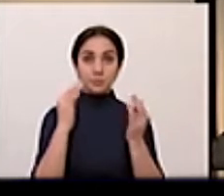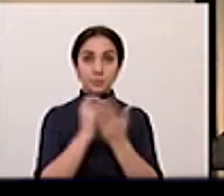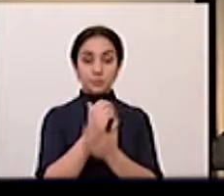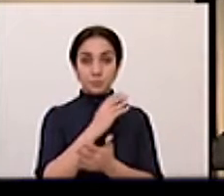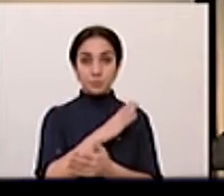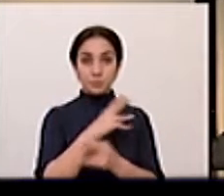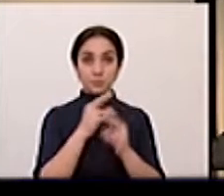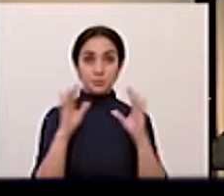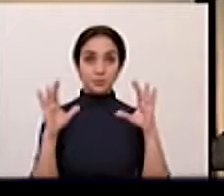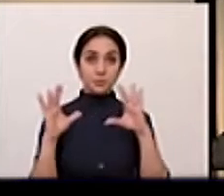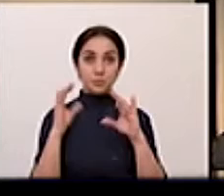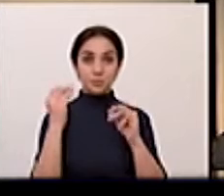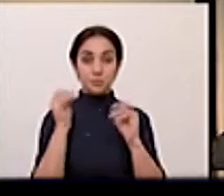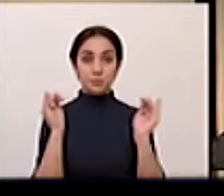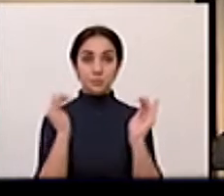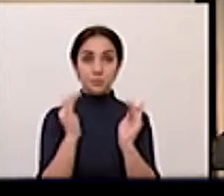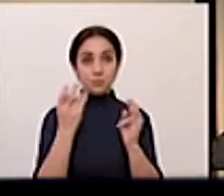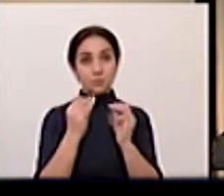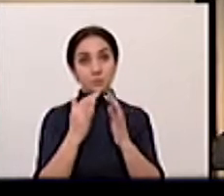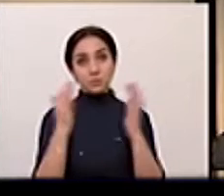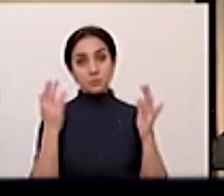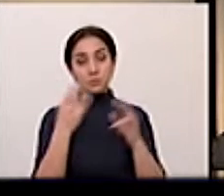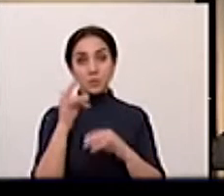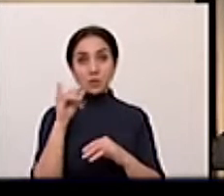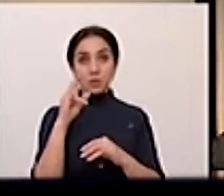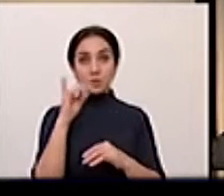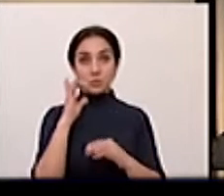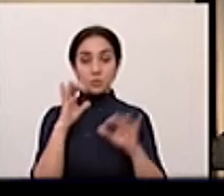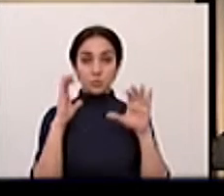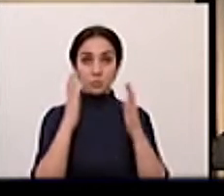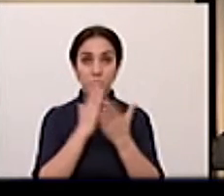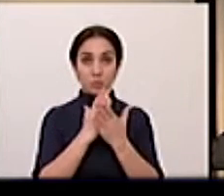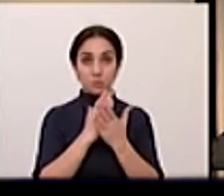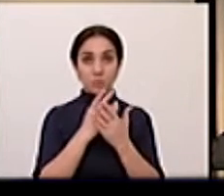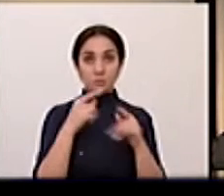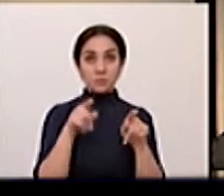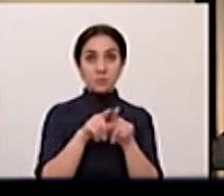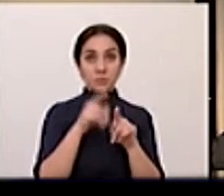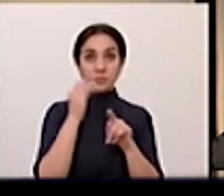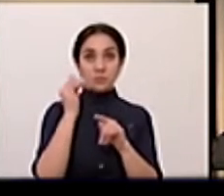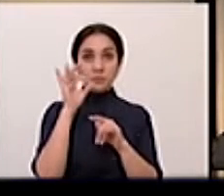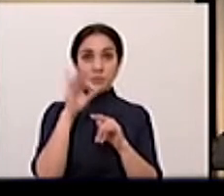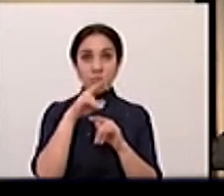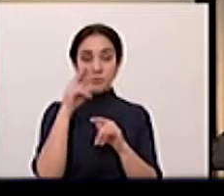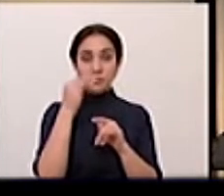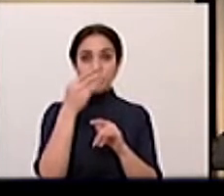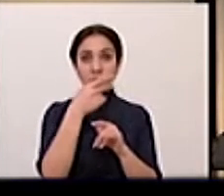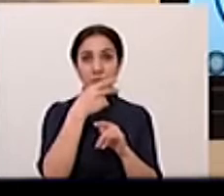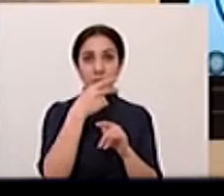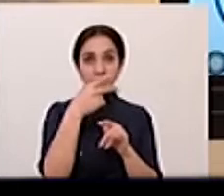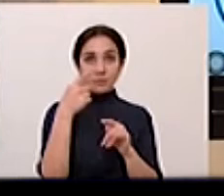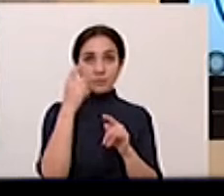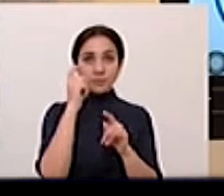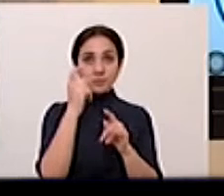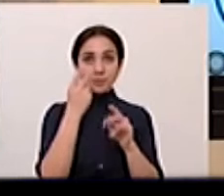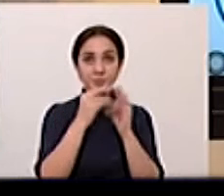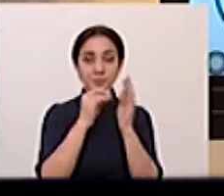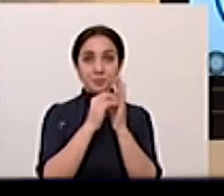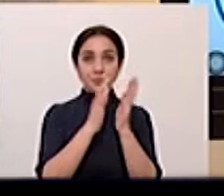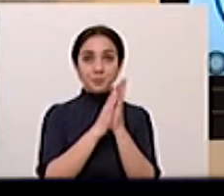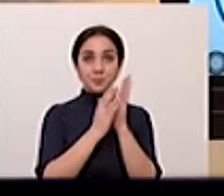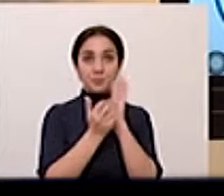bo'lib, doiralarning kichik hamda katta radiuslari mavjud. Ana endi OD kesmani h bilan belgilab